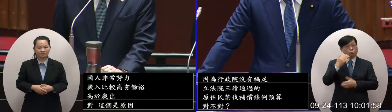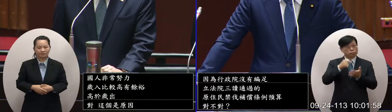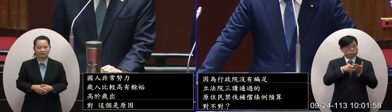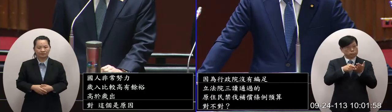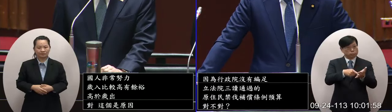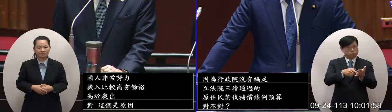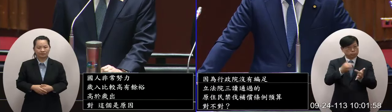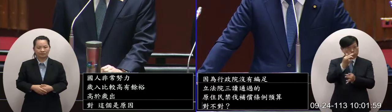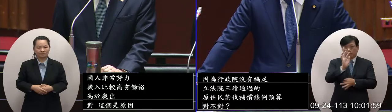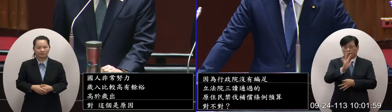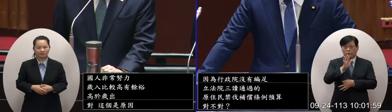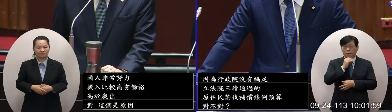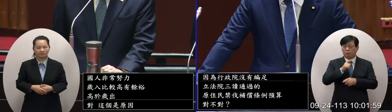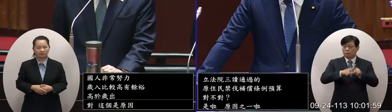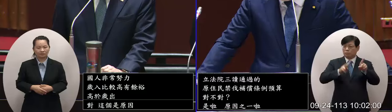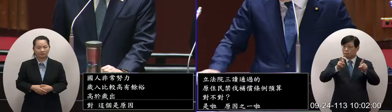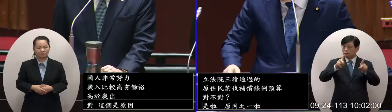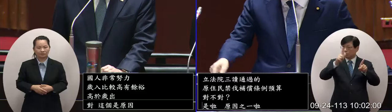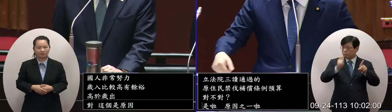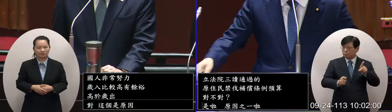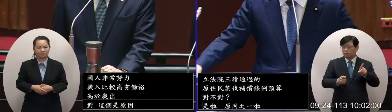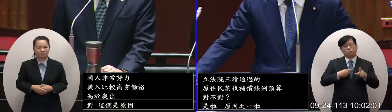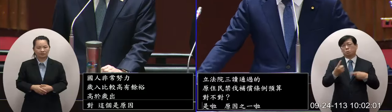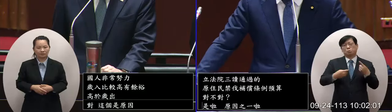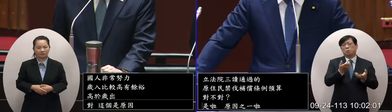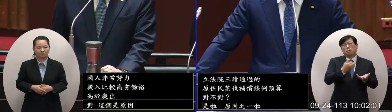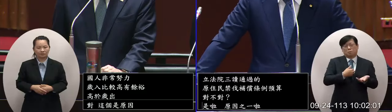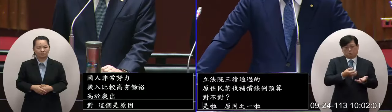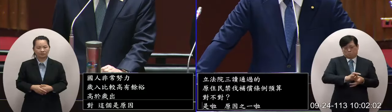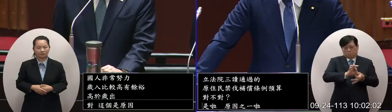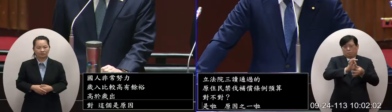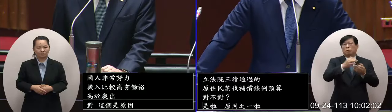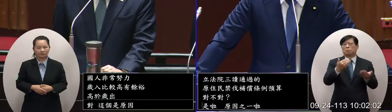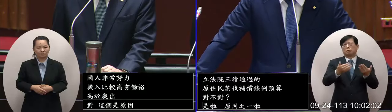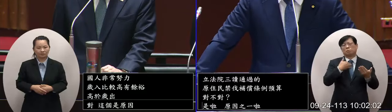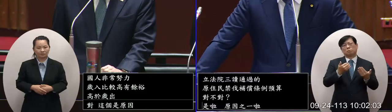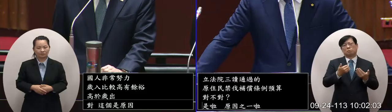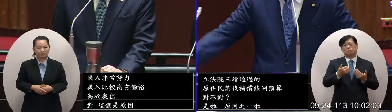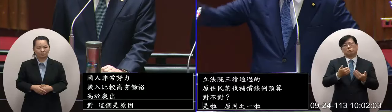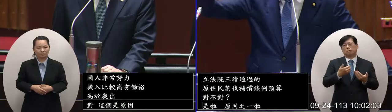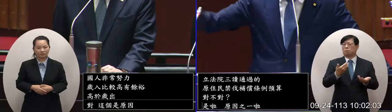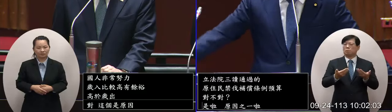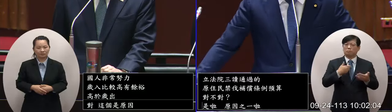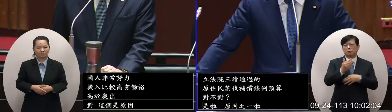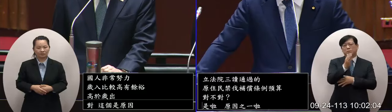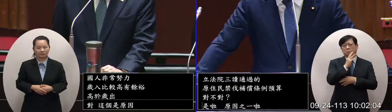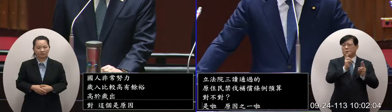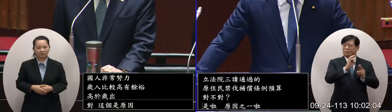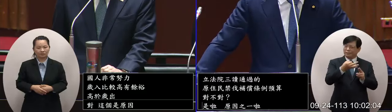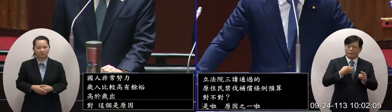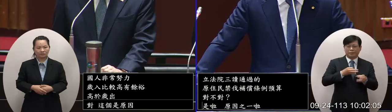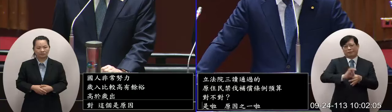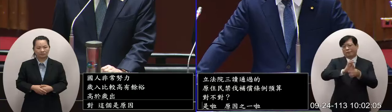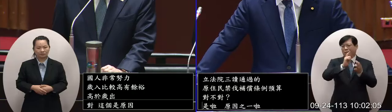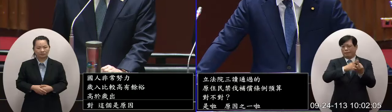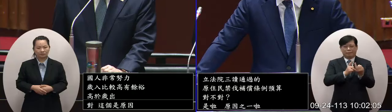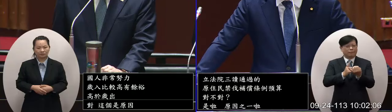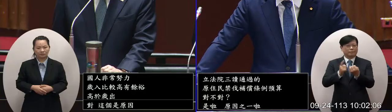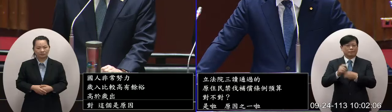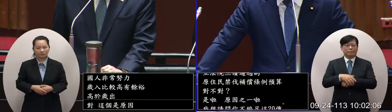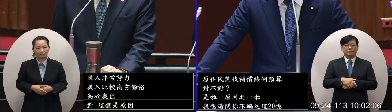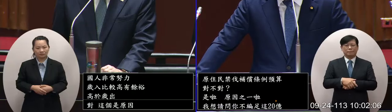足这二十一亿，我刚随便讲那些东西加起来也真的是夯不啷当，包括政府人的电费大增啊，什么大